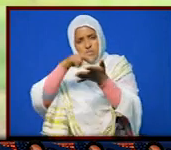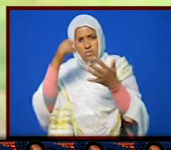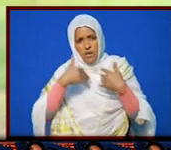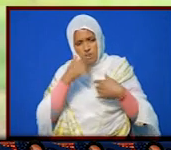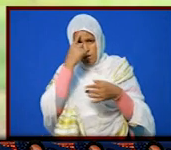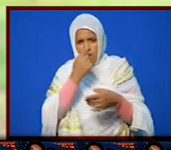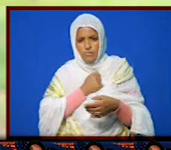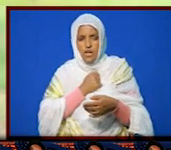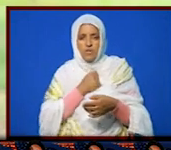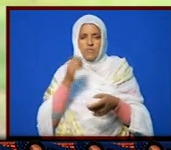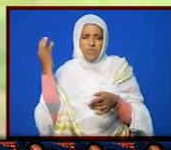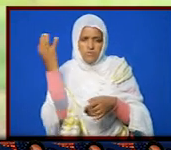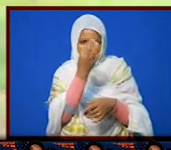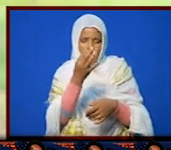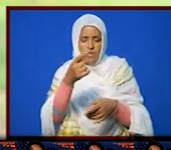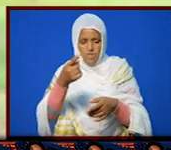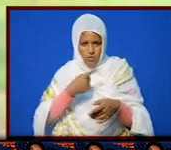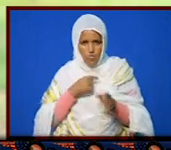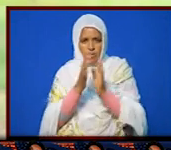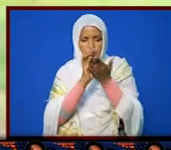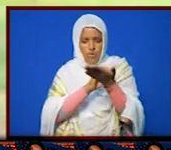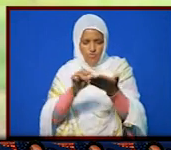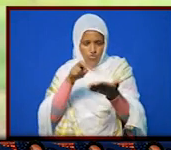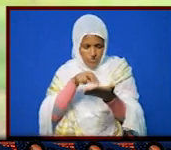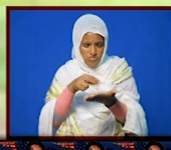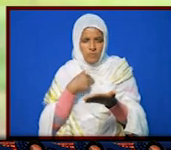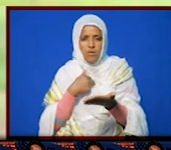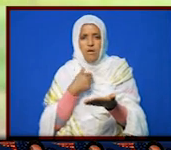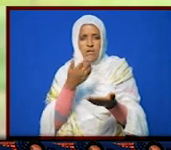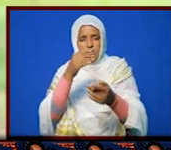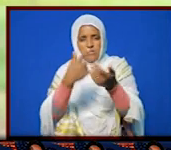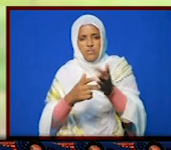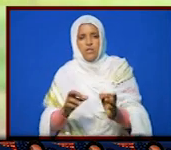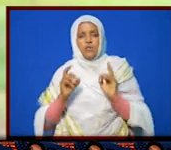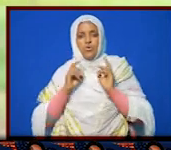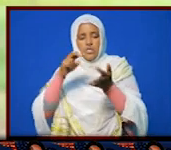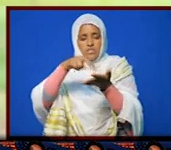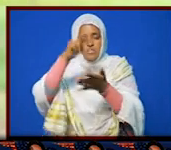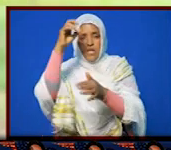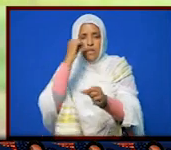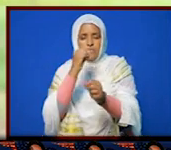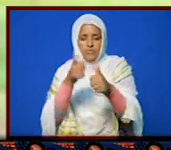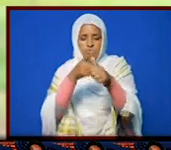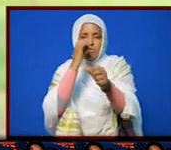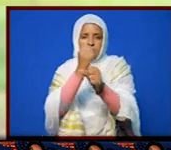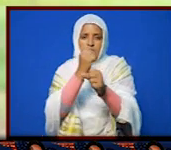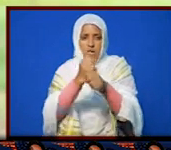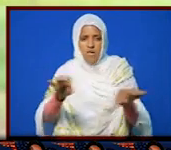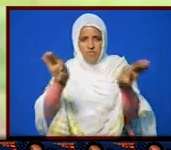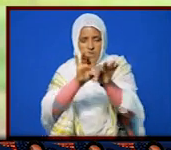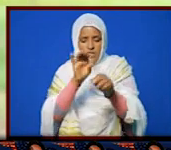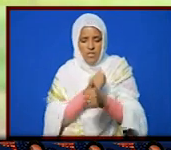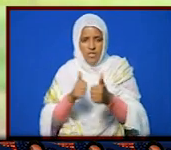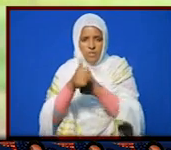ትንሣኤ እንዳለ እናምናለን። ሁላችንም ተሰብኮናል፣ ተነግሮናል፣ መጽሐፍ ቅዱስም እያነበብ ነው። ግን ለህይወት ትንሣኤ ለመነሳት